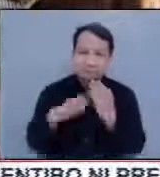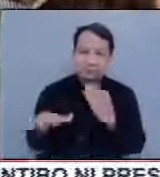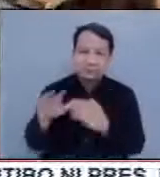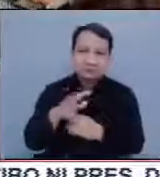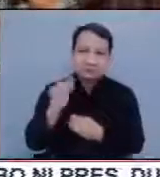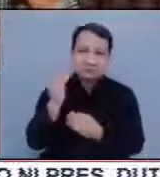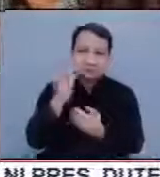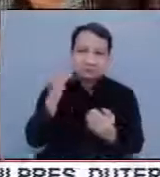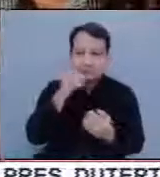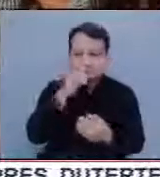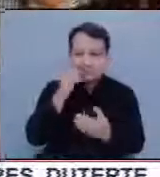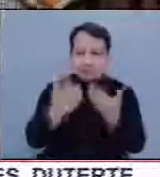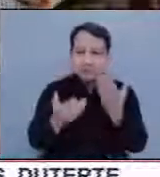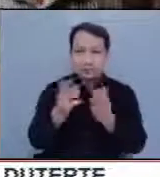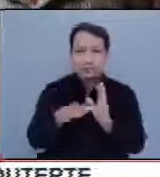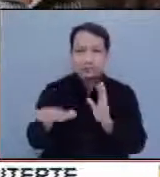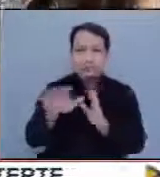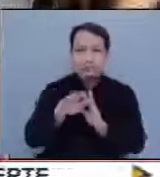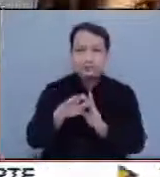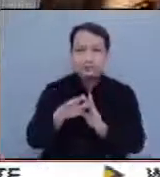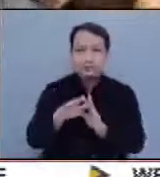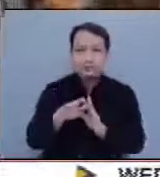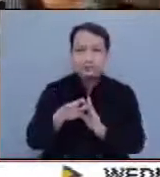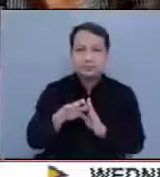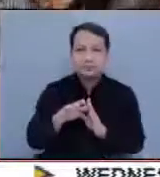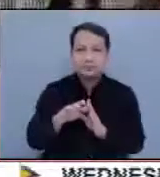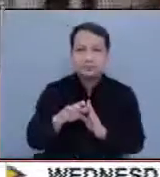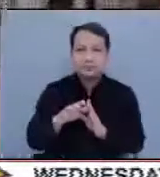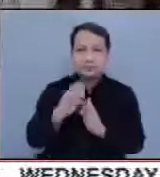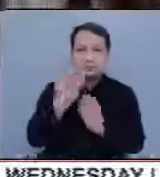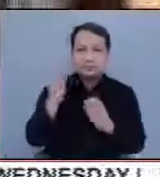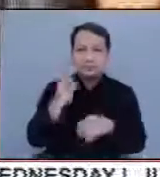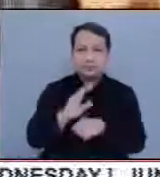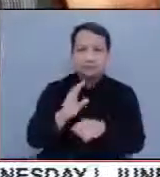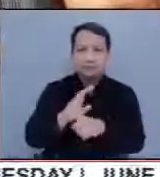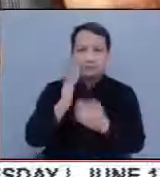yung mga kasama ko po sa God's Dwelling Place Christian Church. No po.